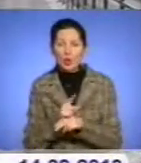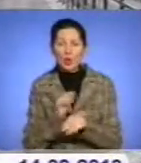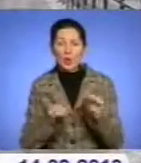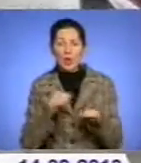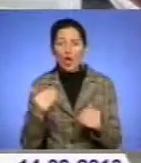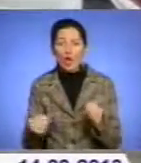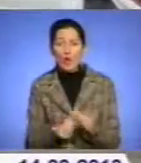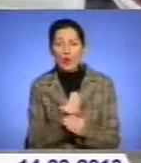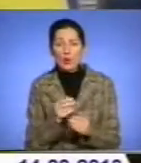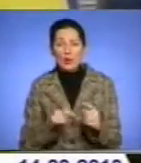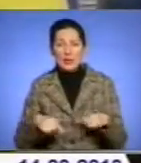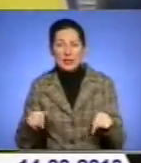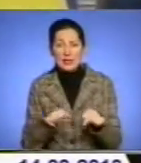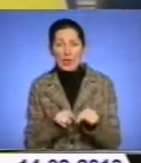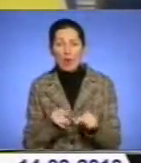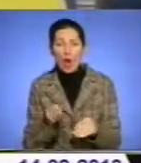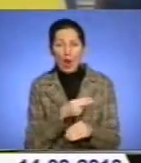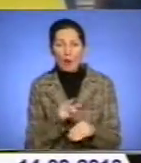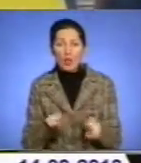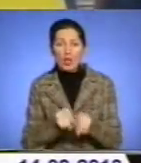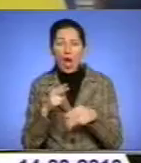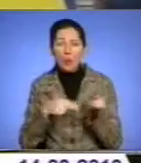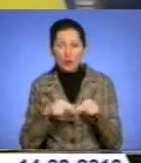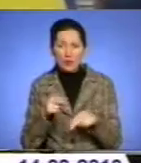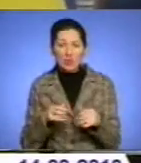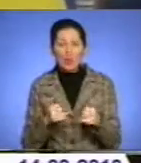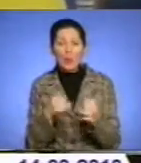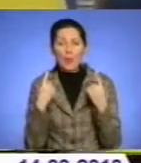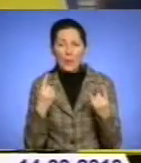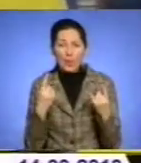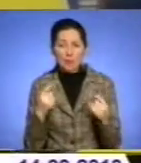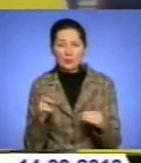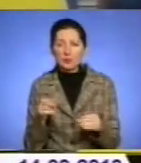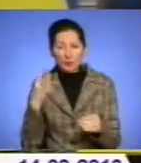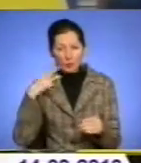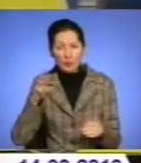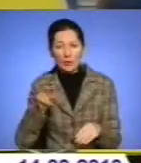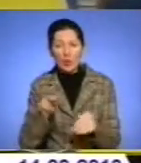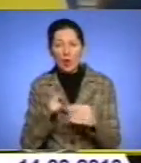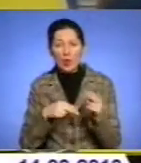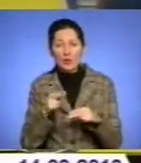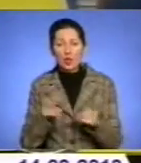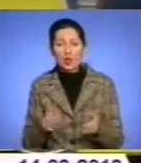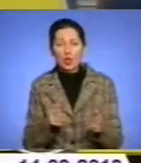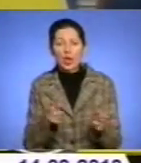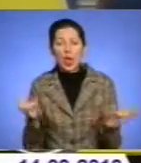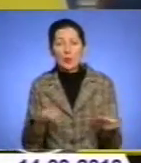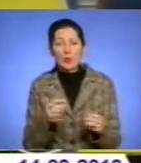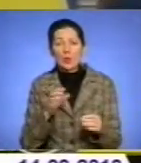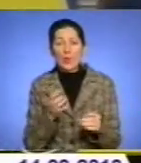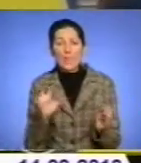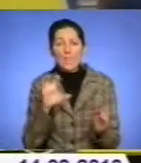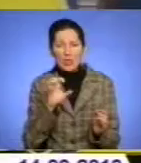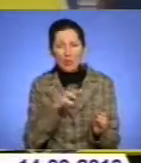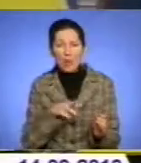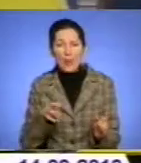будівництва автомобільних доріг. Для масштабної модернізації автодоріг необхідно щонайменше 500 мільярдів гривень. Це